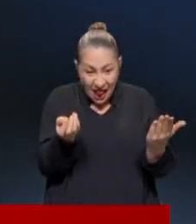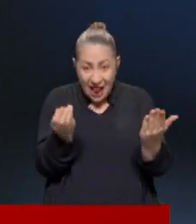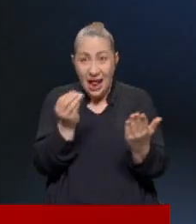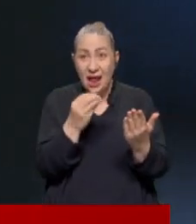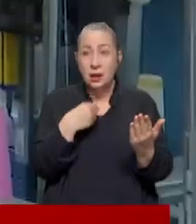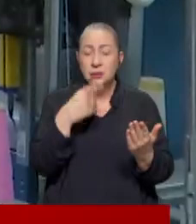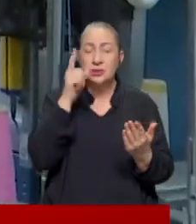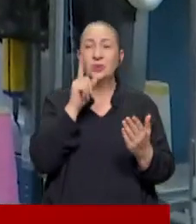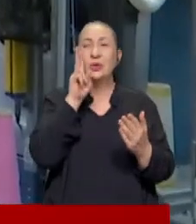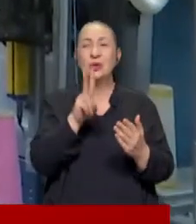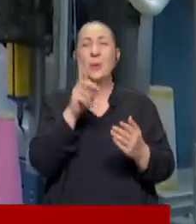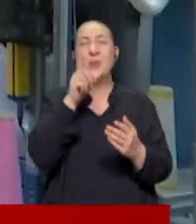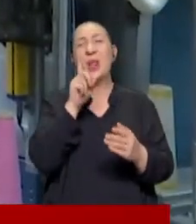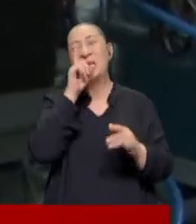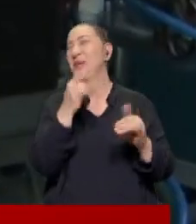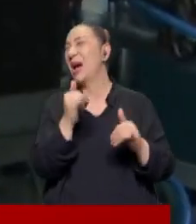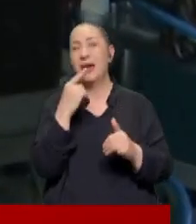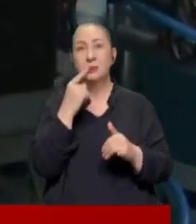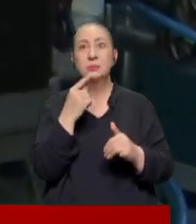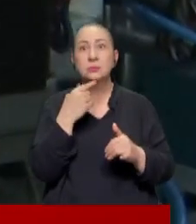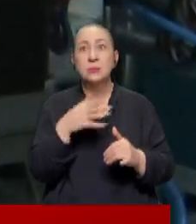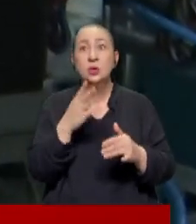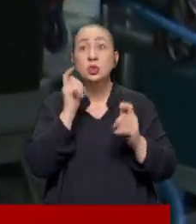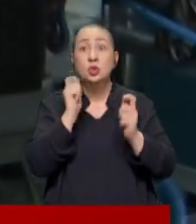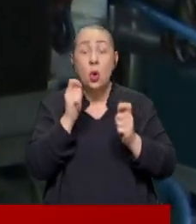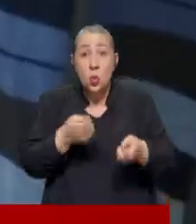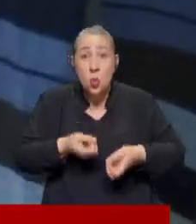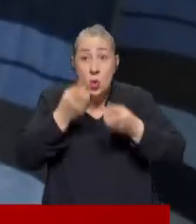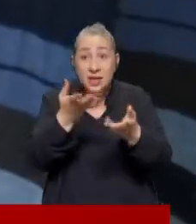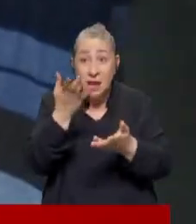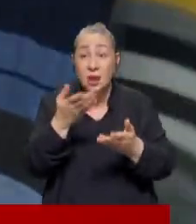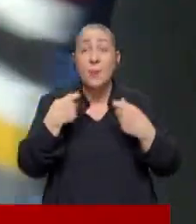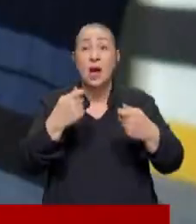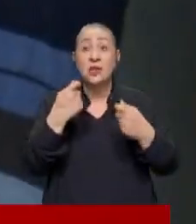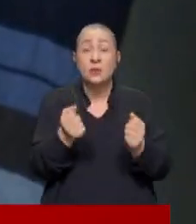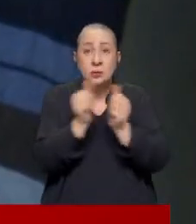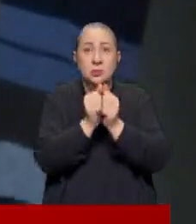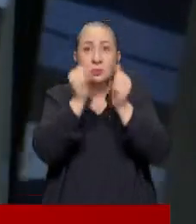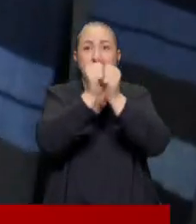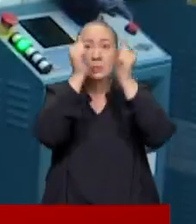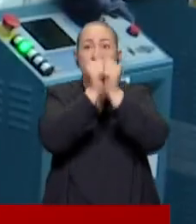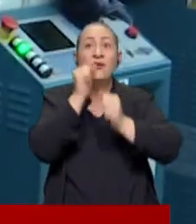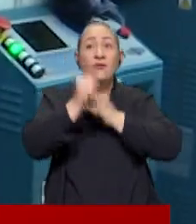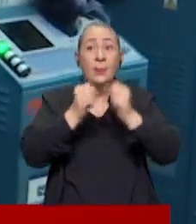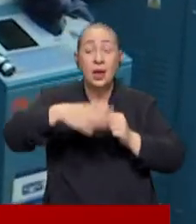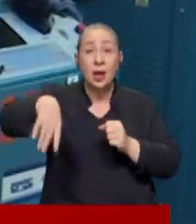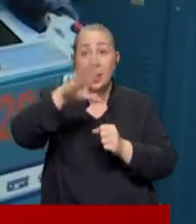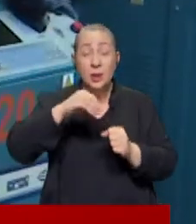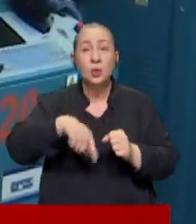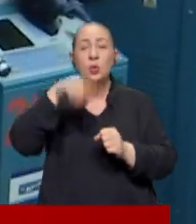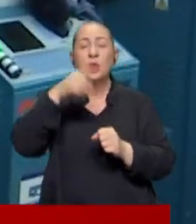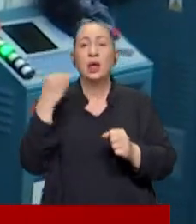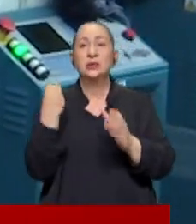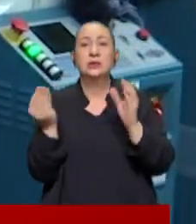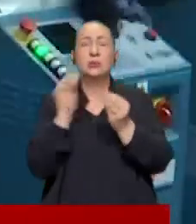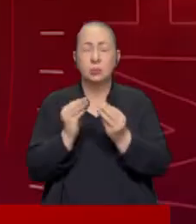İlk gördüğümde 1 Nisan şakası demiştim buna. Zaten zor üretim yapan, maliyet yükü katlandıkça katlanan sanayici güne yeni